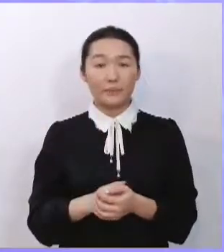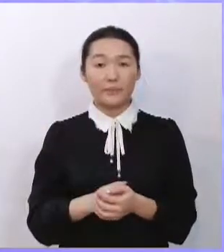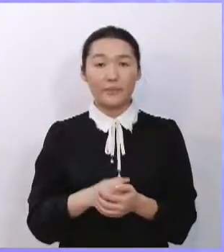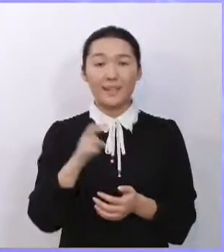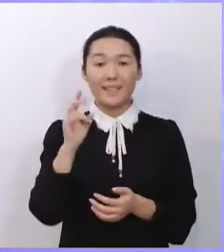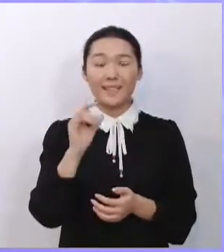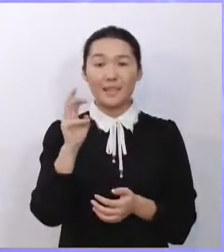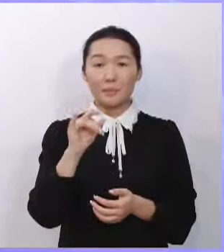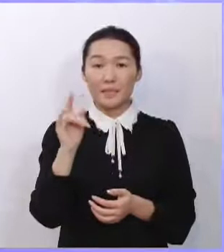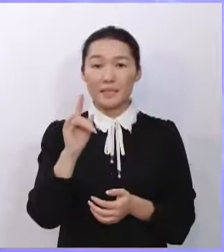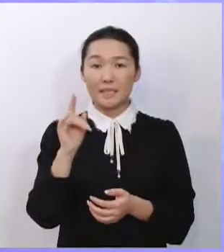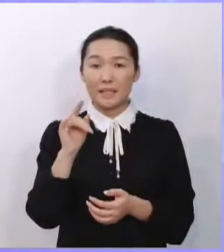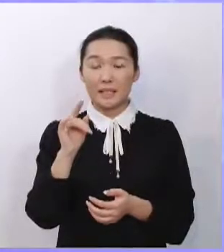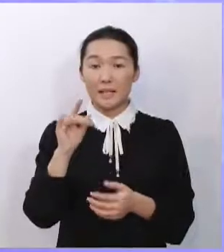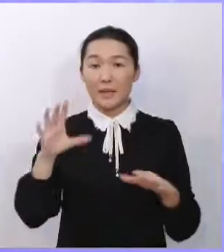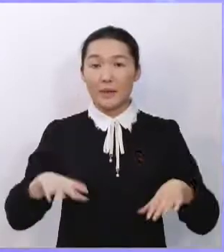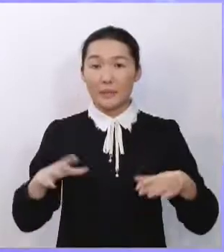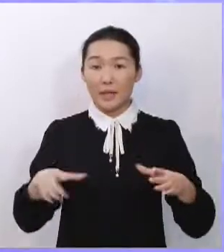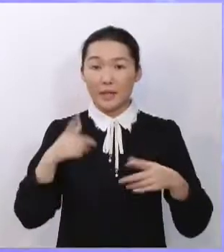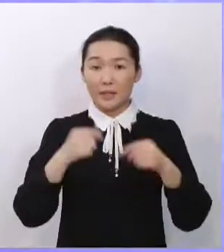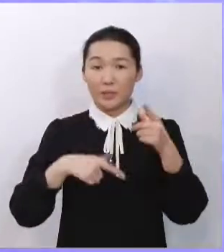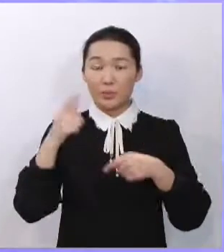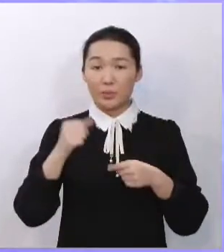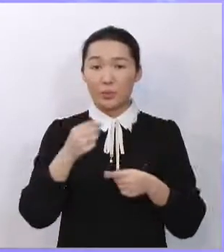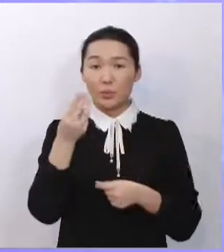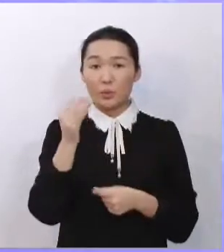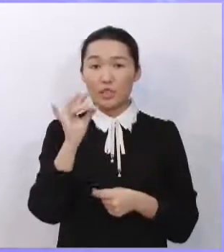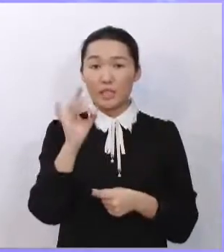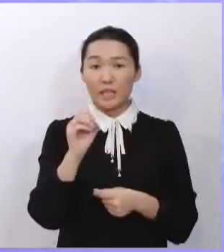Кымыз, бээнин сүтү, шире.